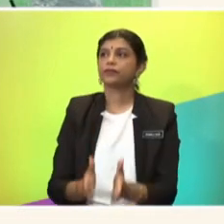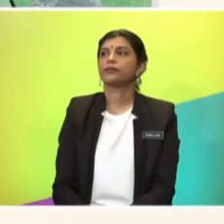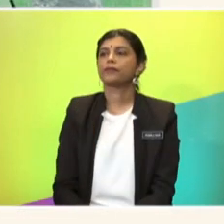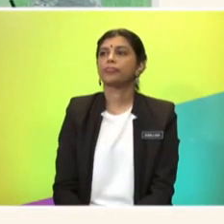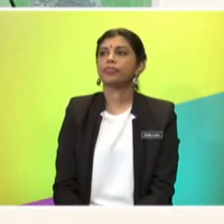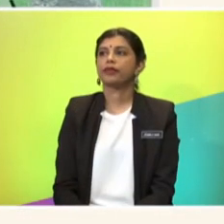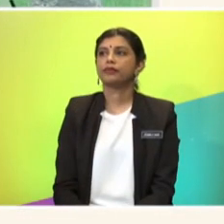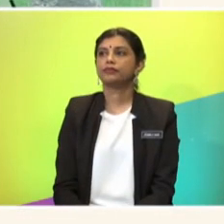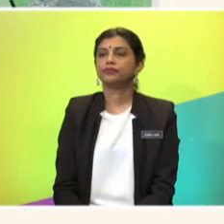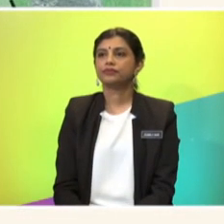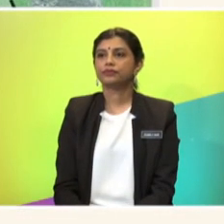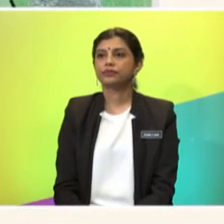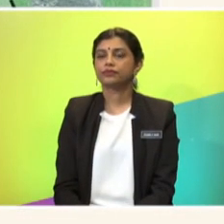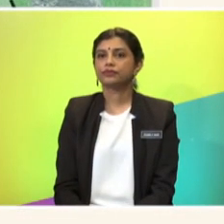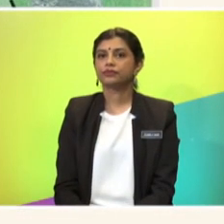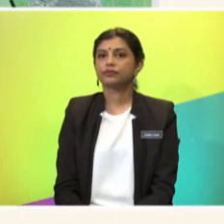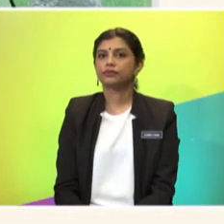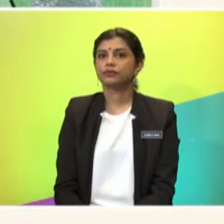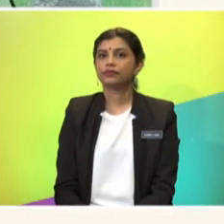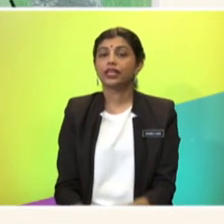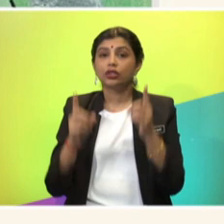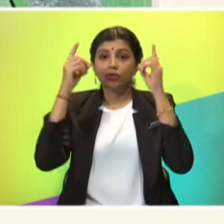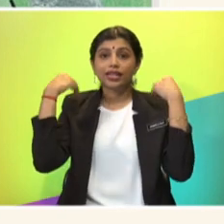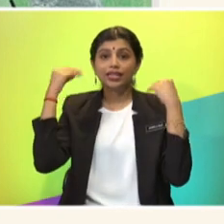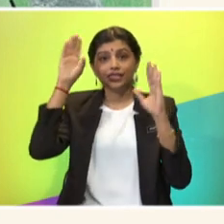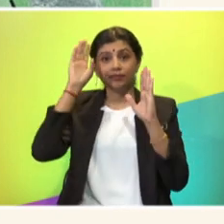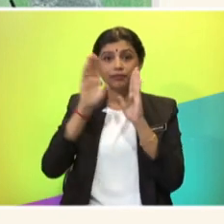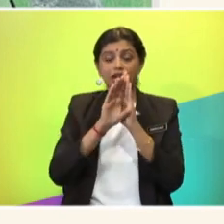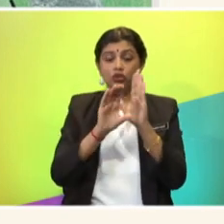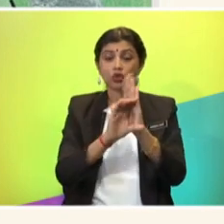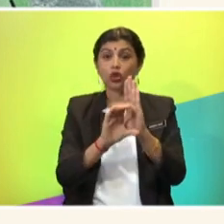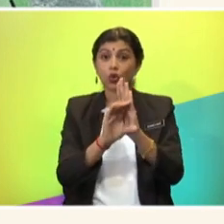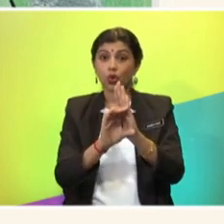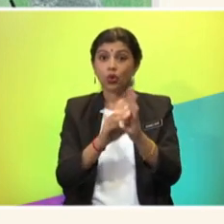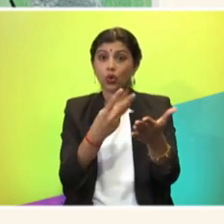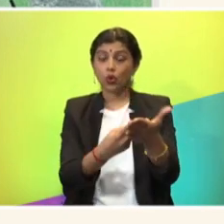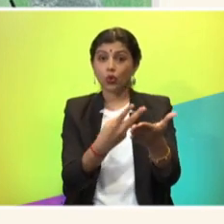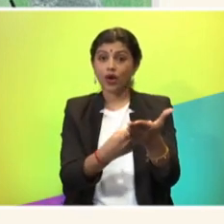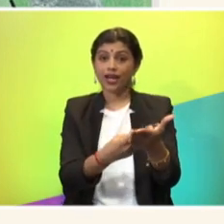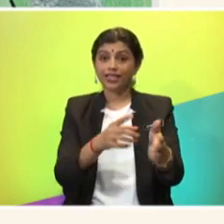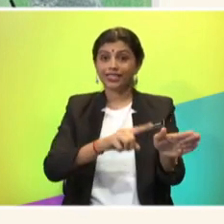dan di depan ni pun kita ada contoh wang kertas yang ada di Malaysia.